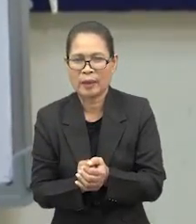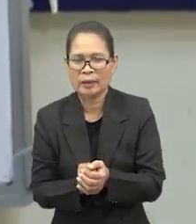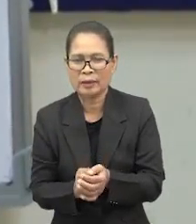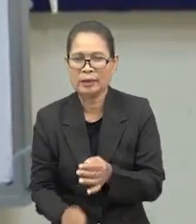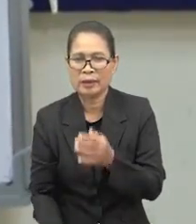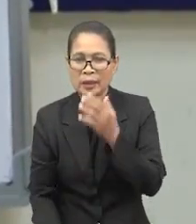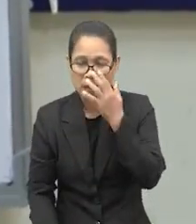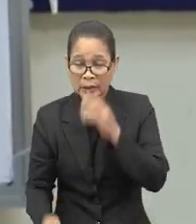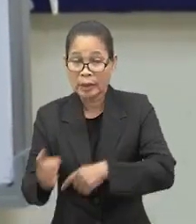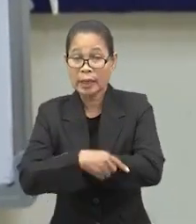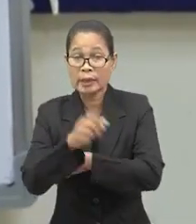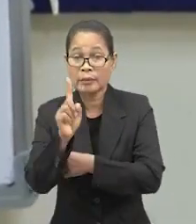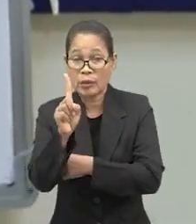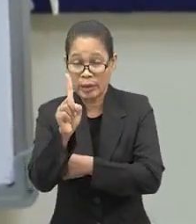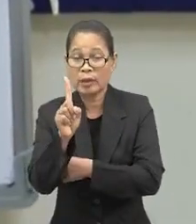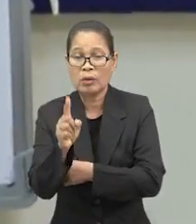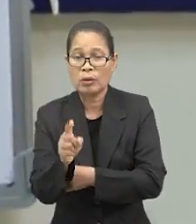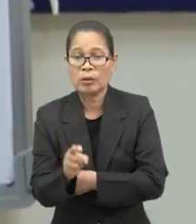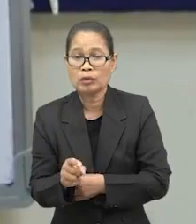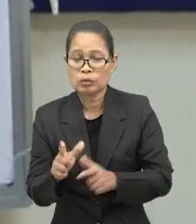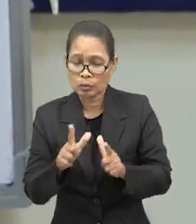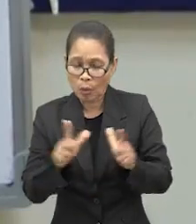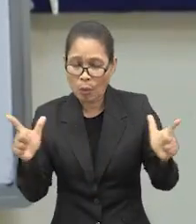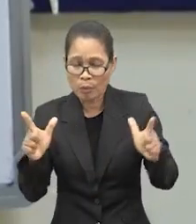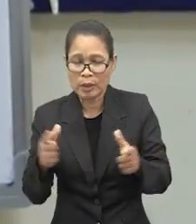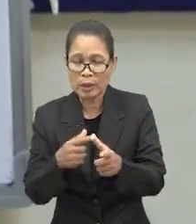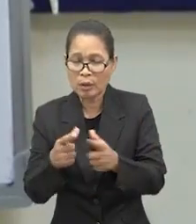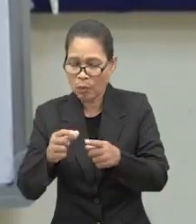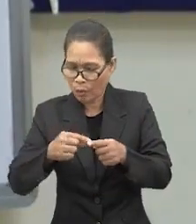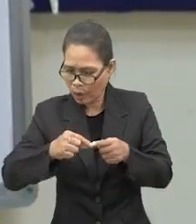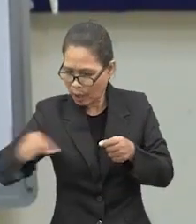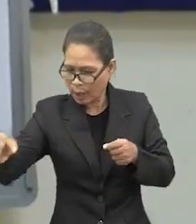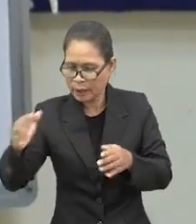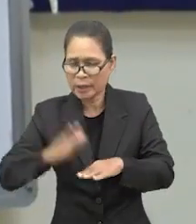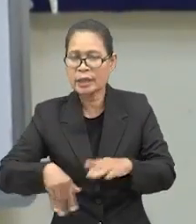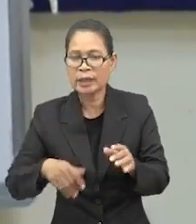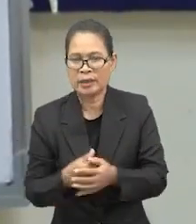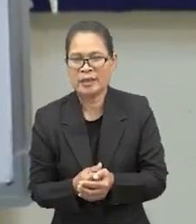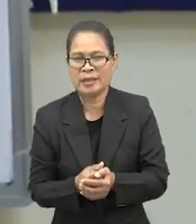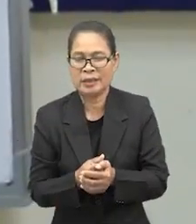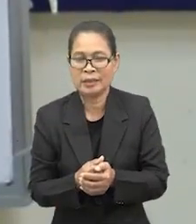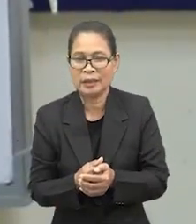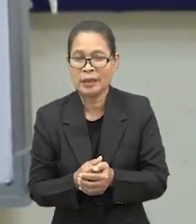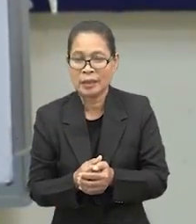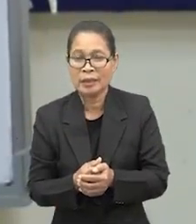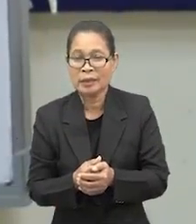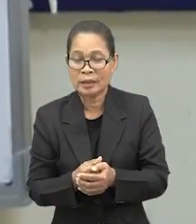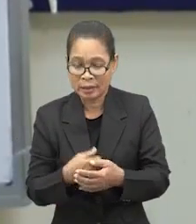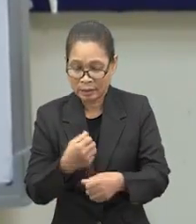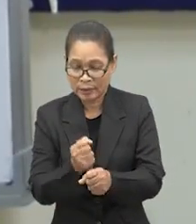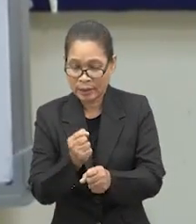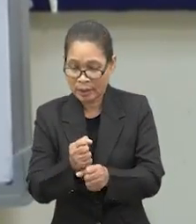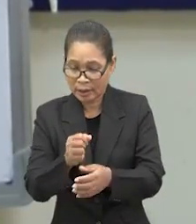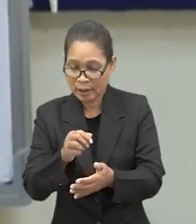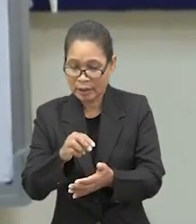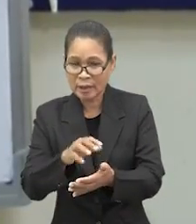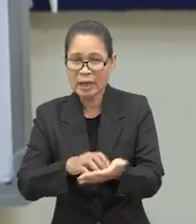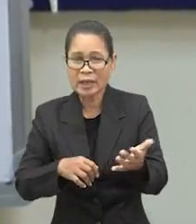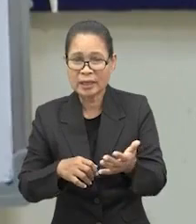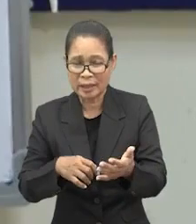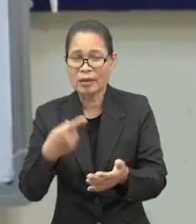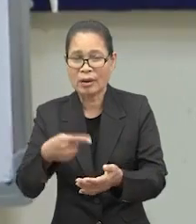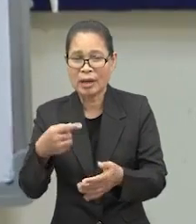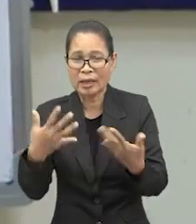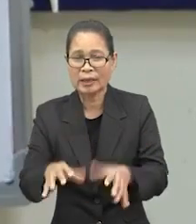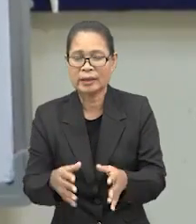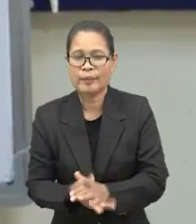tì muối ní thông chiêng thang ngay tì tì chân xu thang ngay tì muối vên chiêng bọn màn mệt chân thơ lịch ấy chà